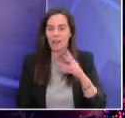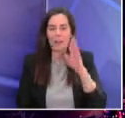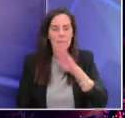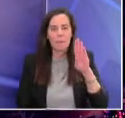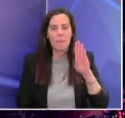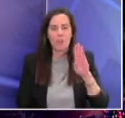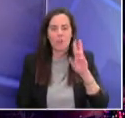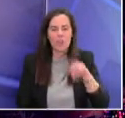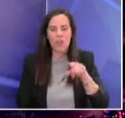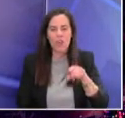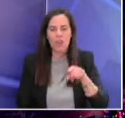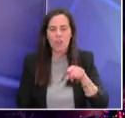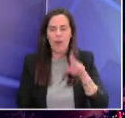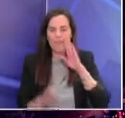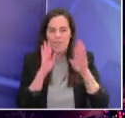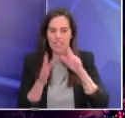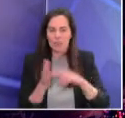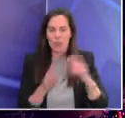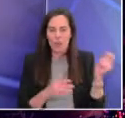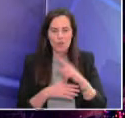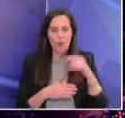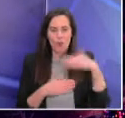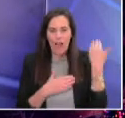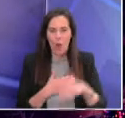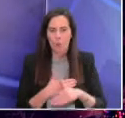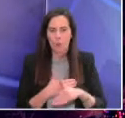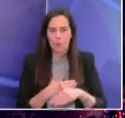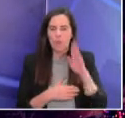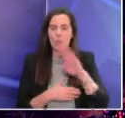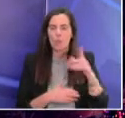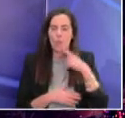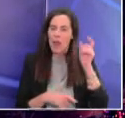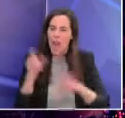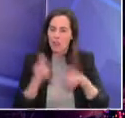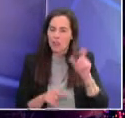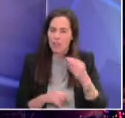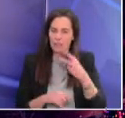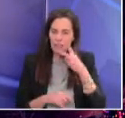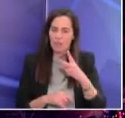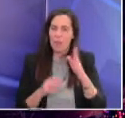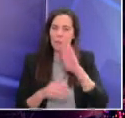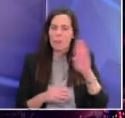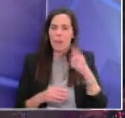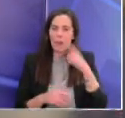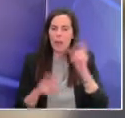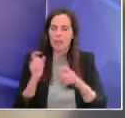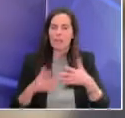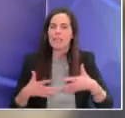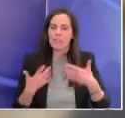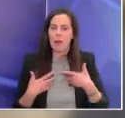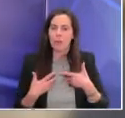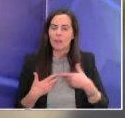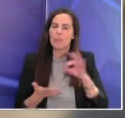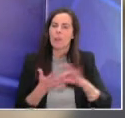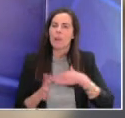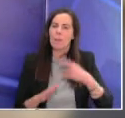נתניהו שרצה בפייסבוק בשבועות האחרונים, שביבי קורא לאנשים, תכף נראה את זה, ביבי קורא לאנשים, אשמח אם